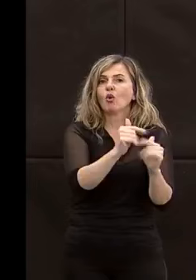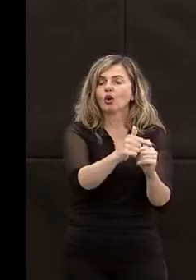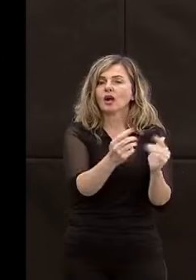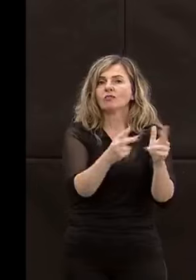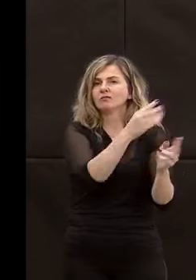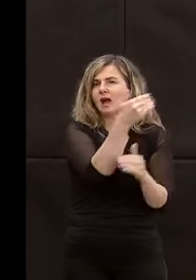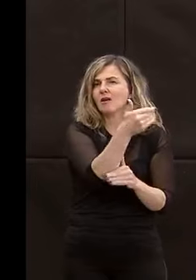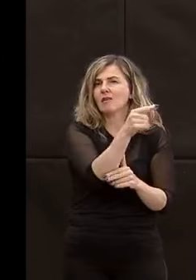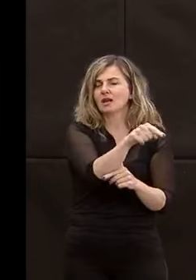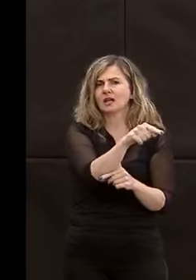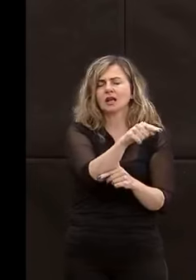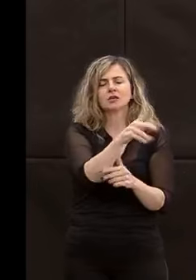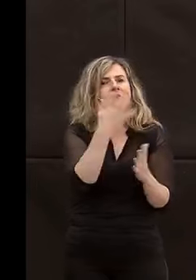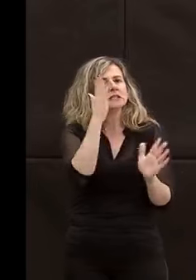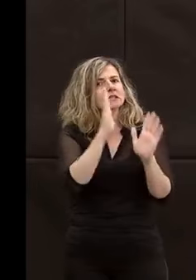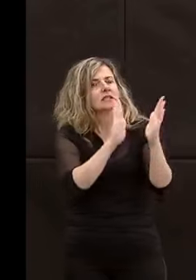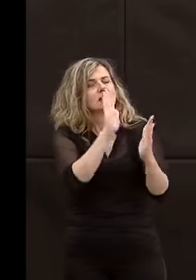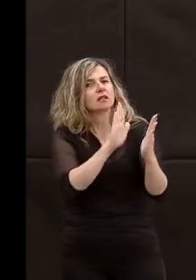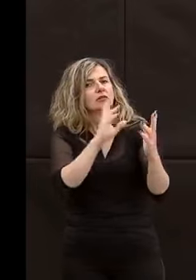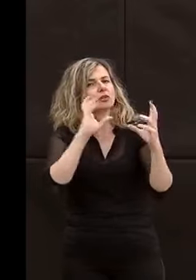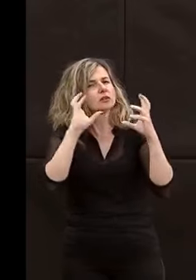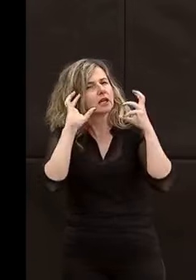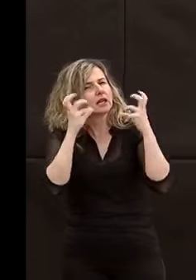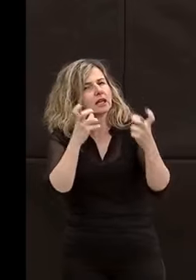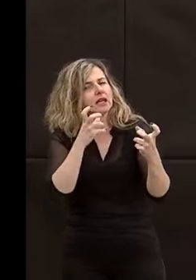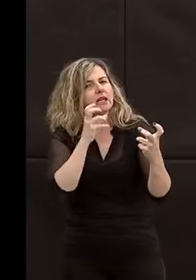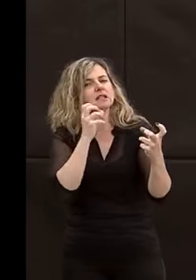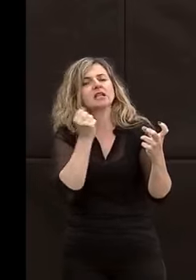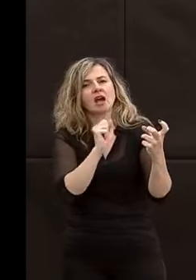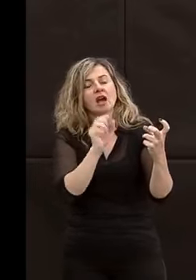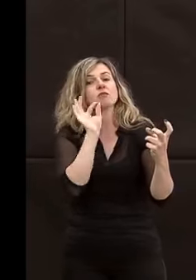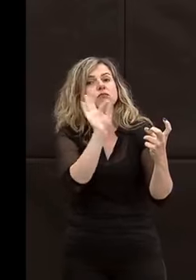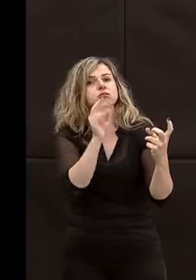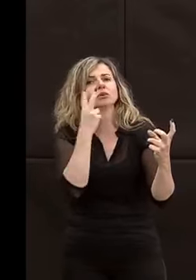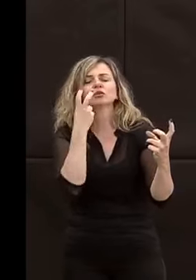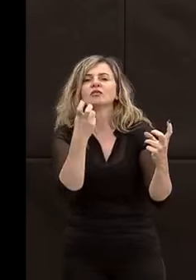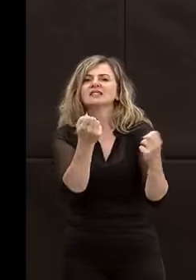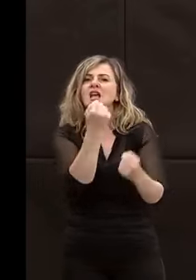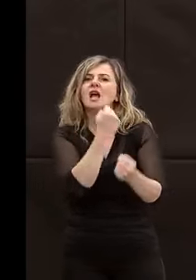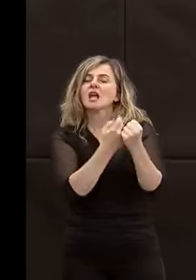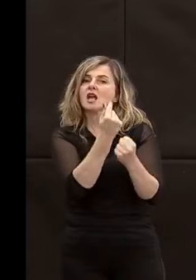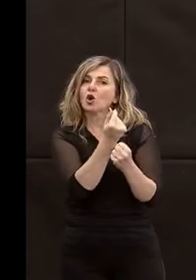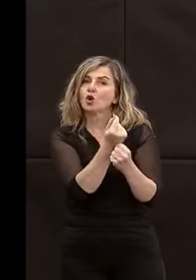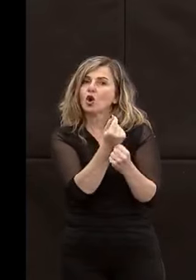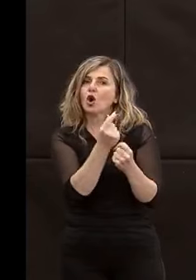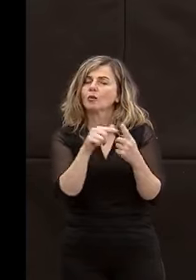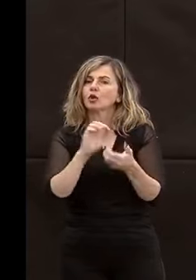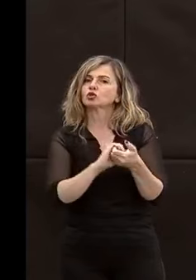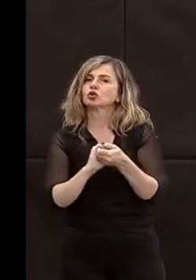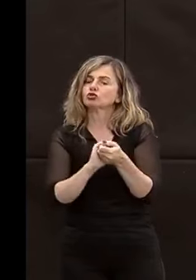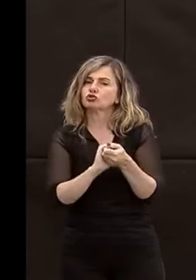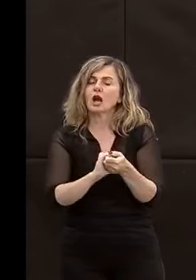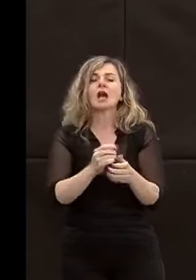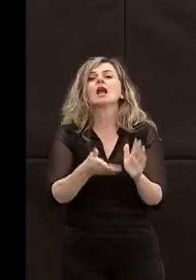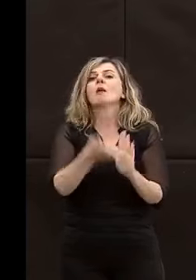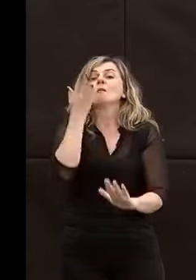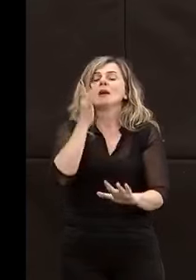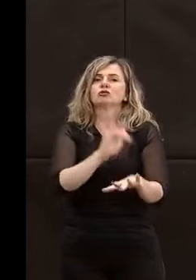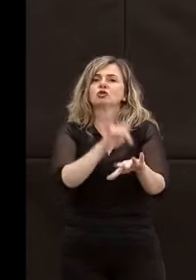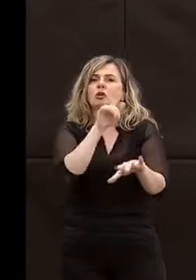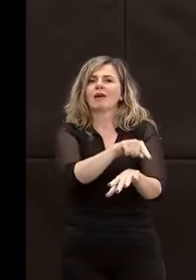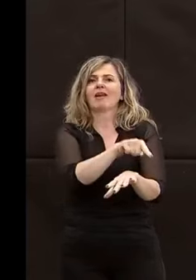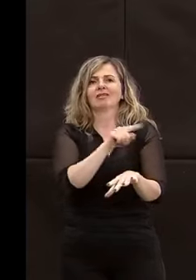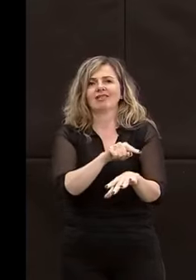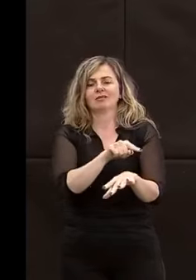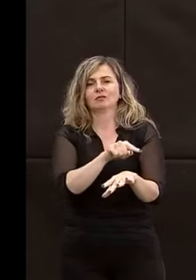questa crisi che si preannuncia anche da un punto di vista economico e sociale sarà joe sarà maggiormente ha toccato quindi con